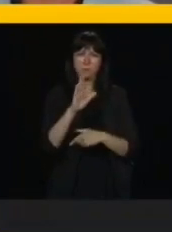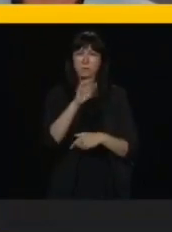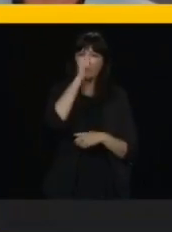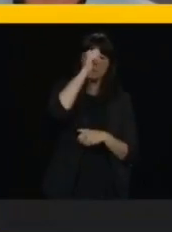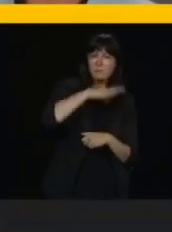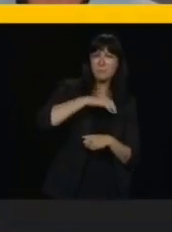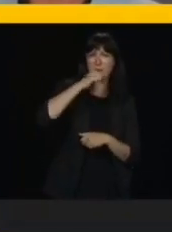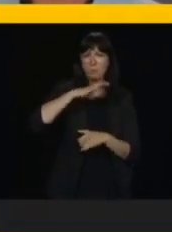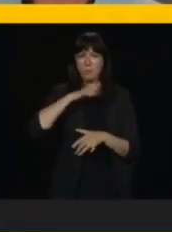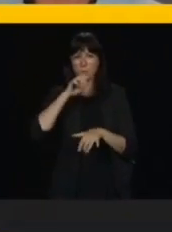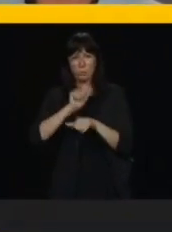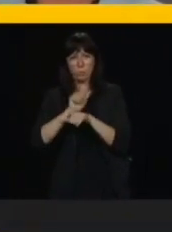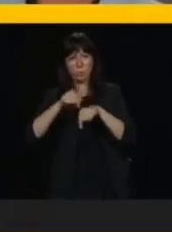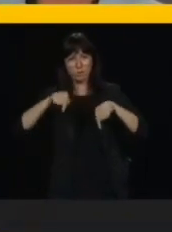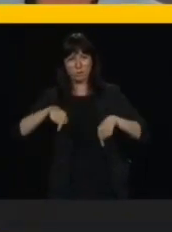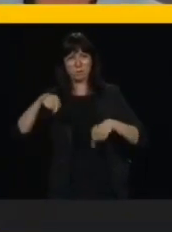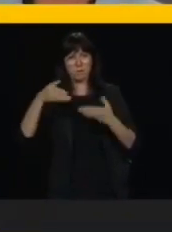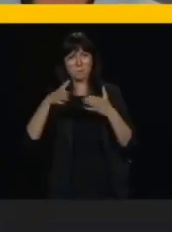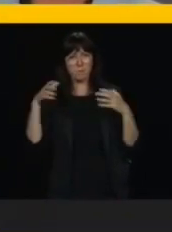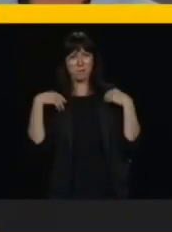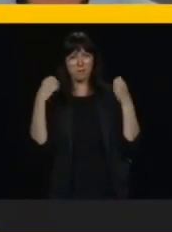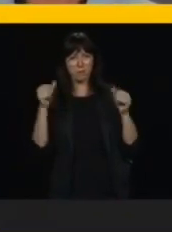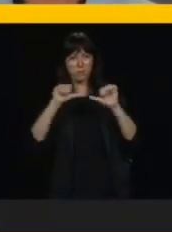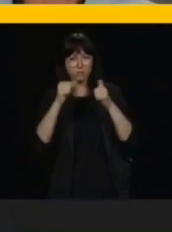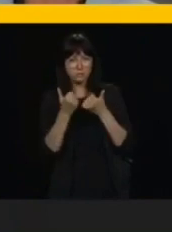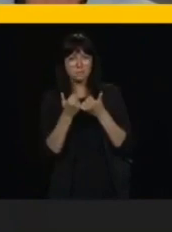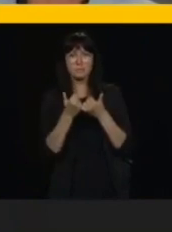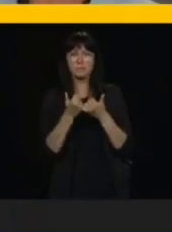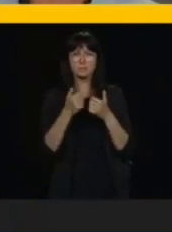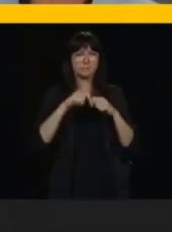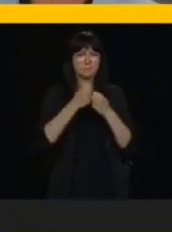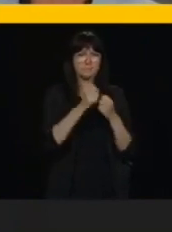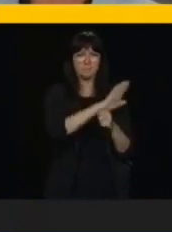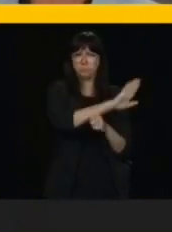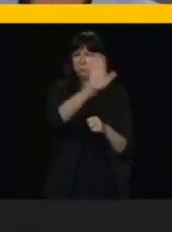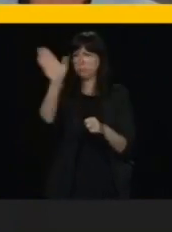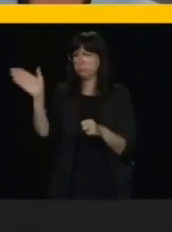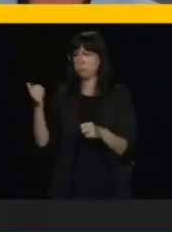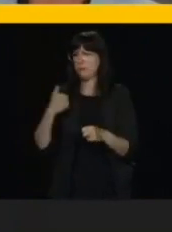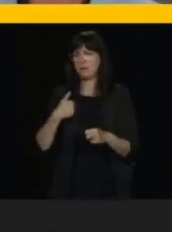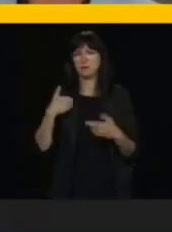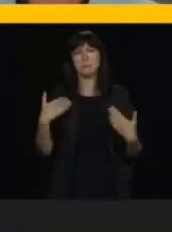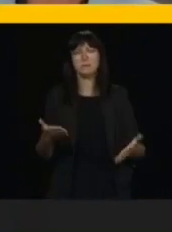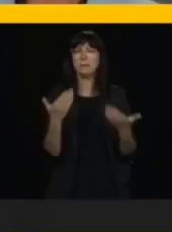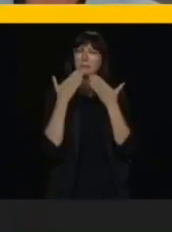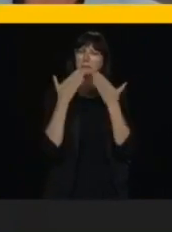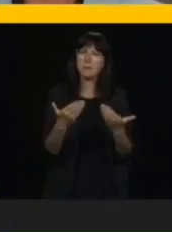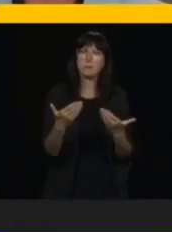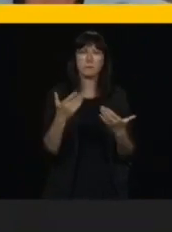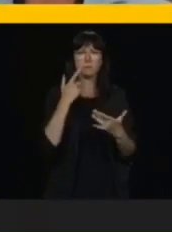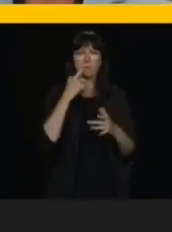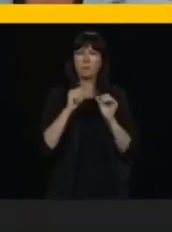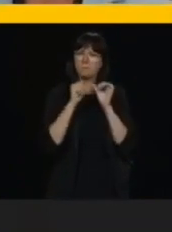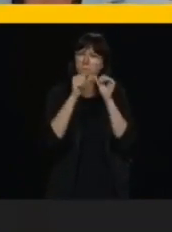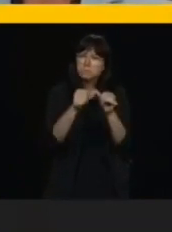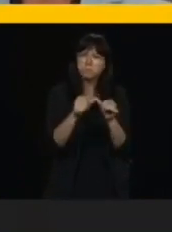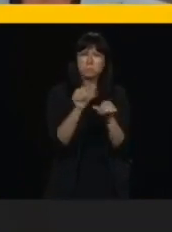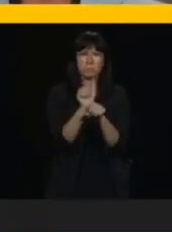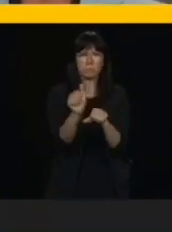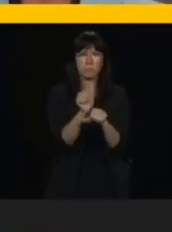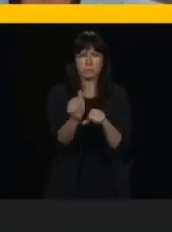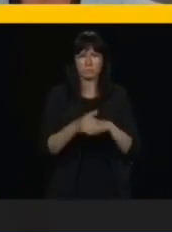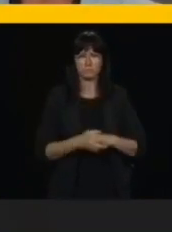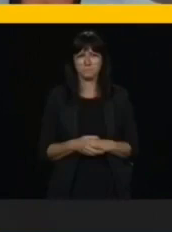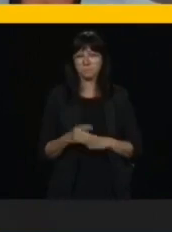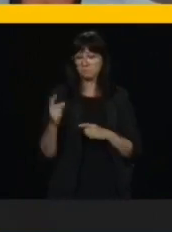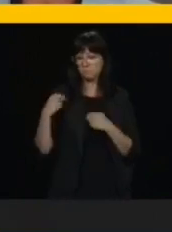here at the Public Health Agency and in teams right across the country, thank you for your outstanding service. Since